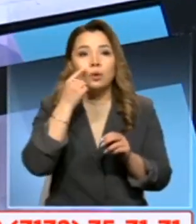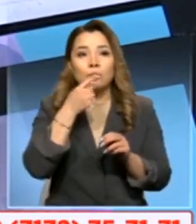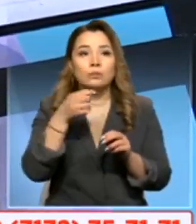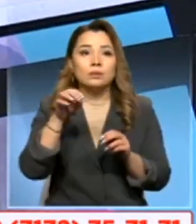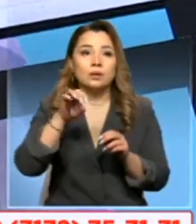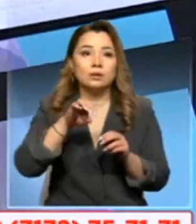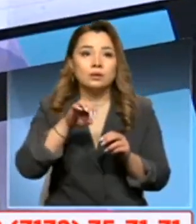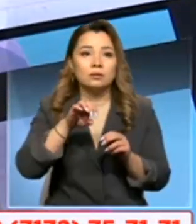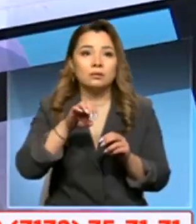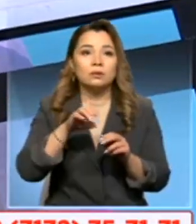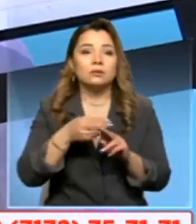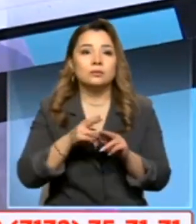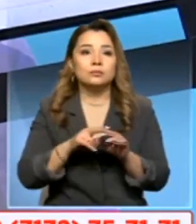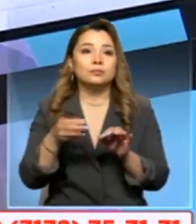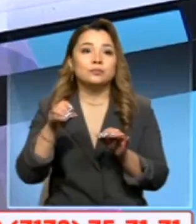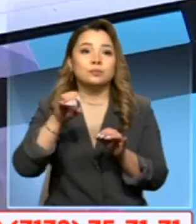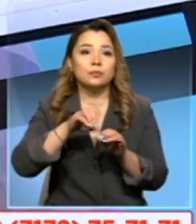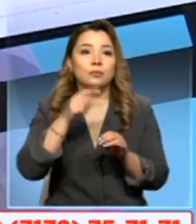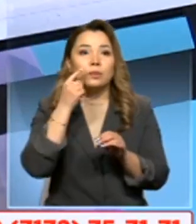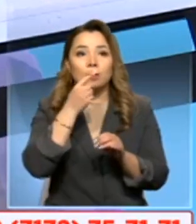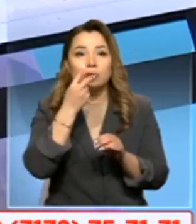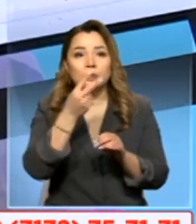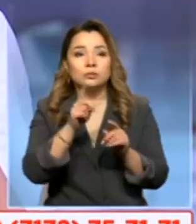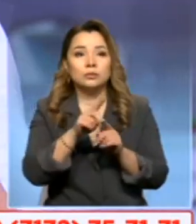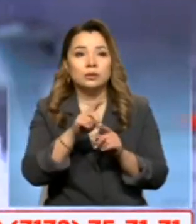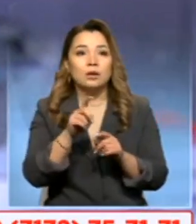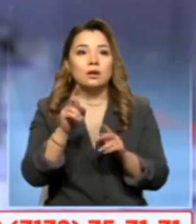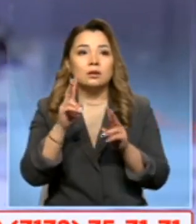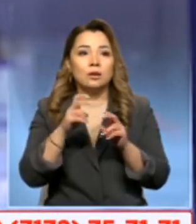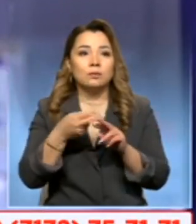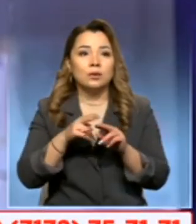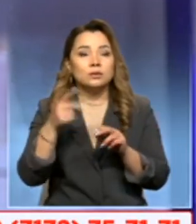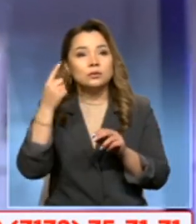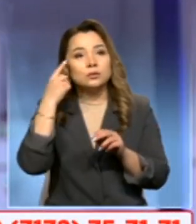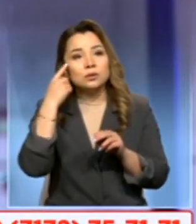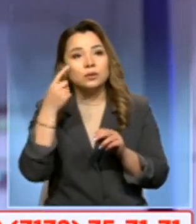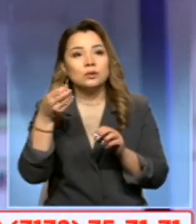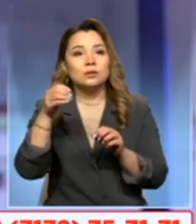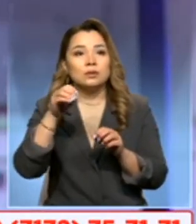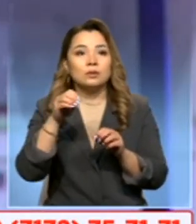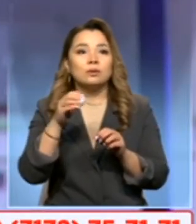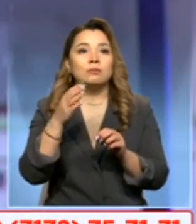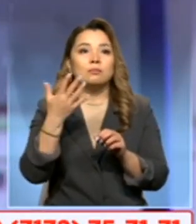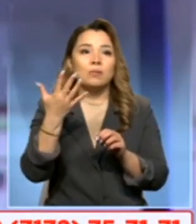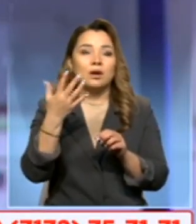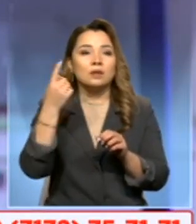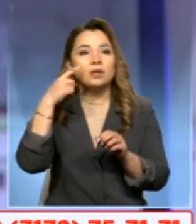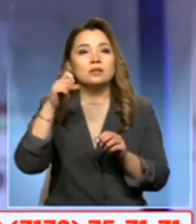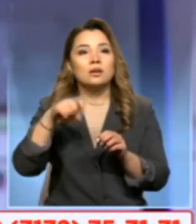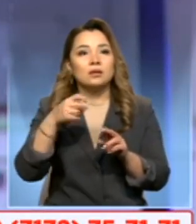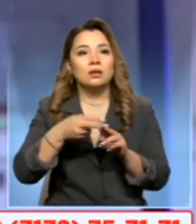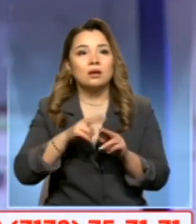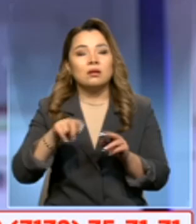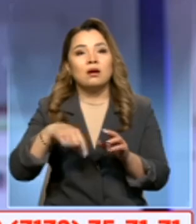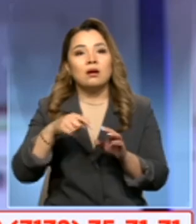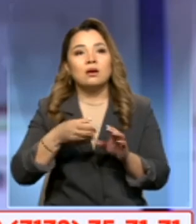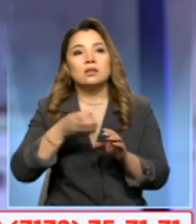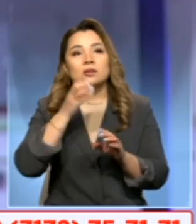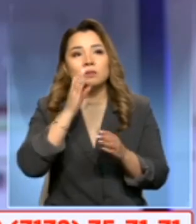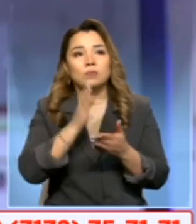көзіңізбен, мына бүйтеді ғой біздегілер, иә, өздері көздері тура лаборатория секілді ғой. Өйстіп бес табышы құяды да, сөйтеді